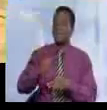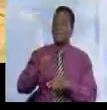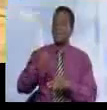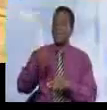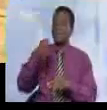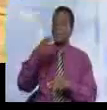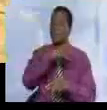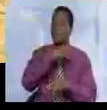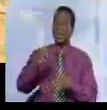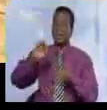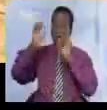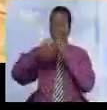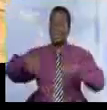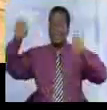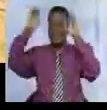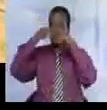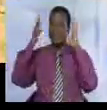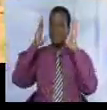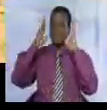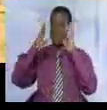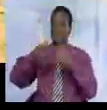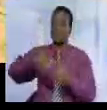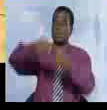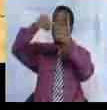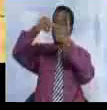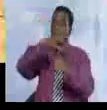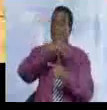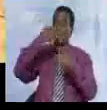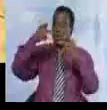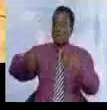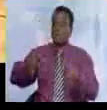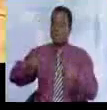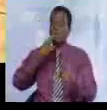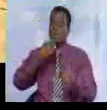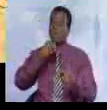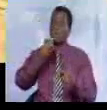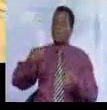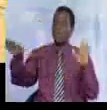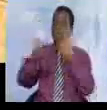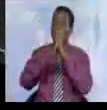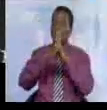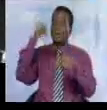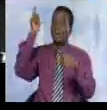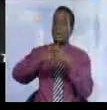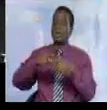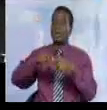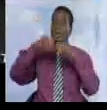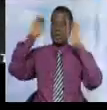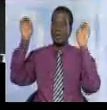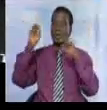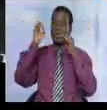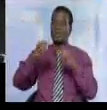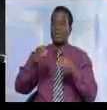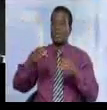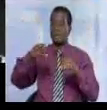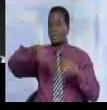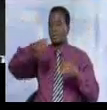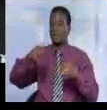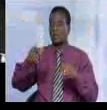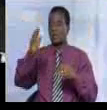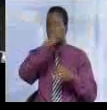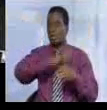vue, elles méritent une attention particulière et que leur présence ne soit pas un obstacle à la manifestation de l'expression des autres